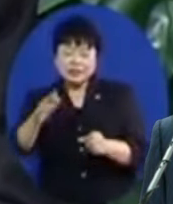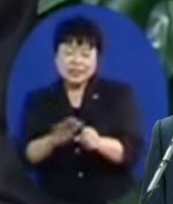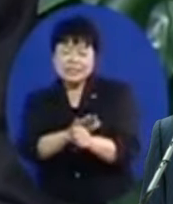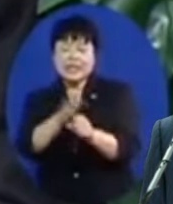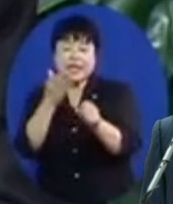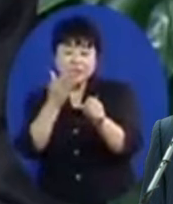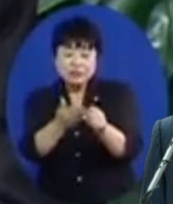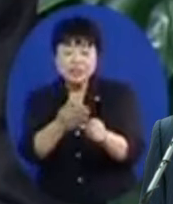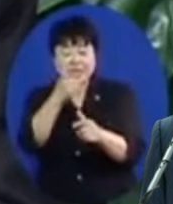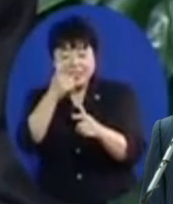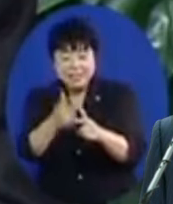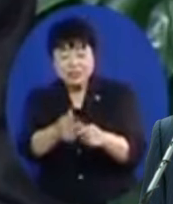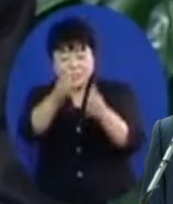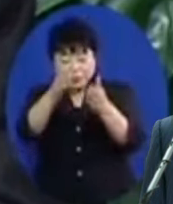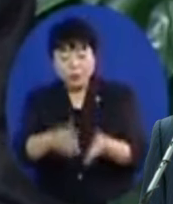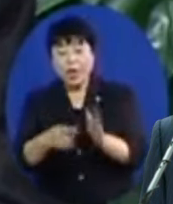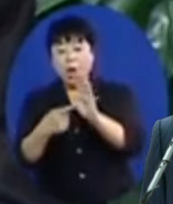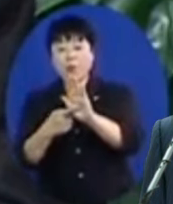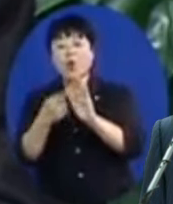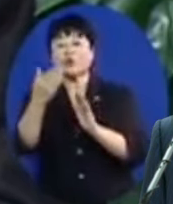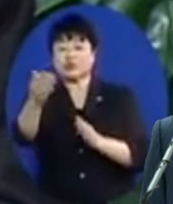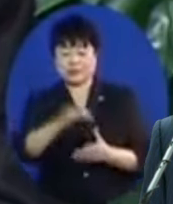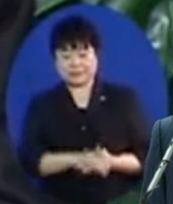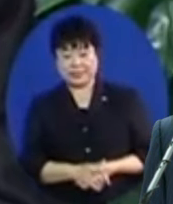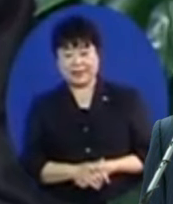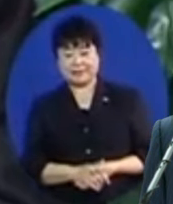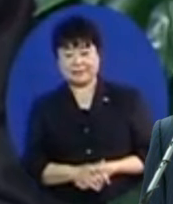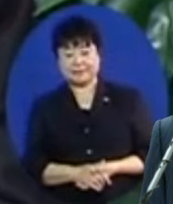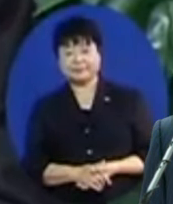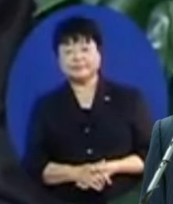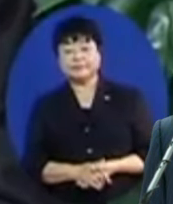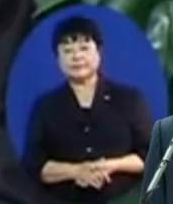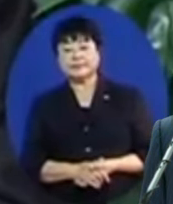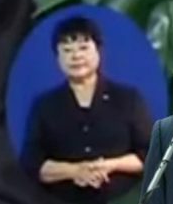사랑한다는 것을 예수님을 통해서 보여주신 것입니다.